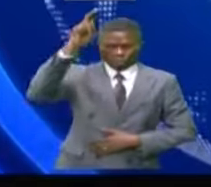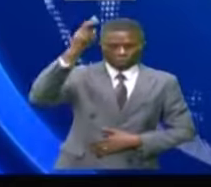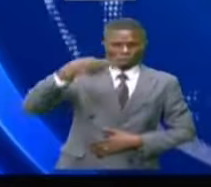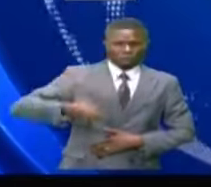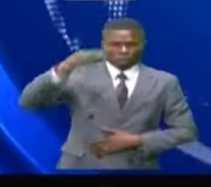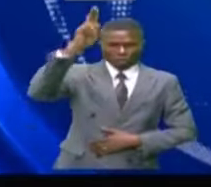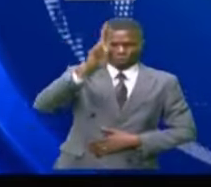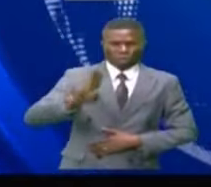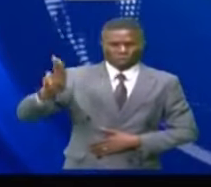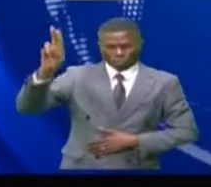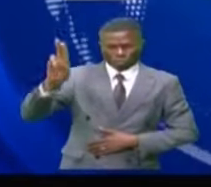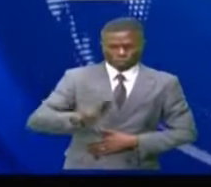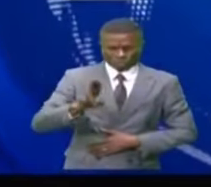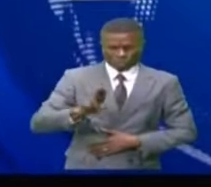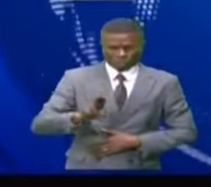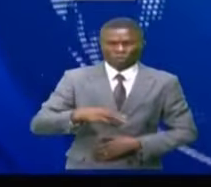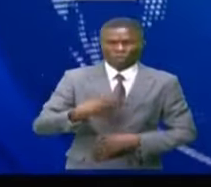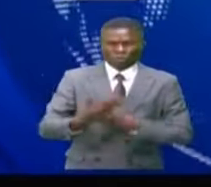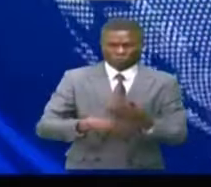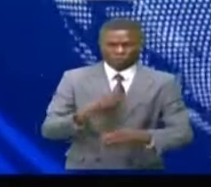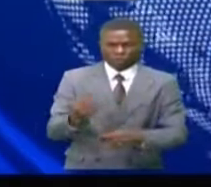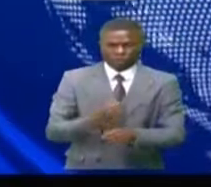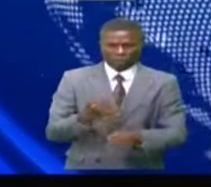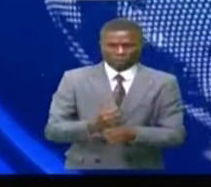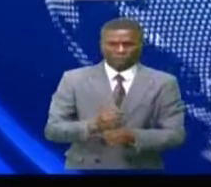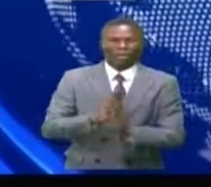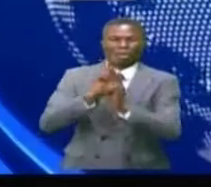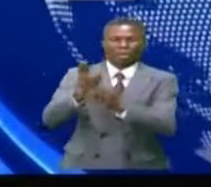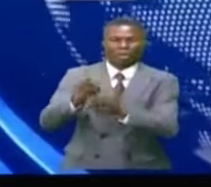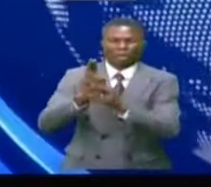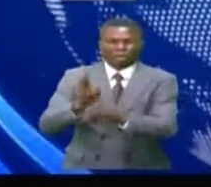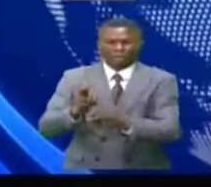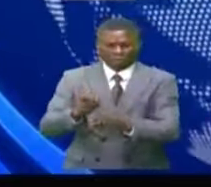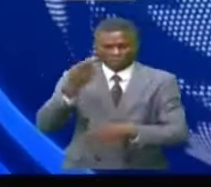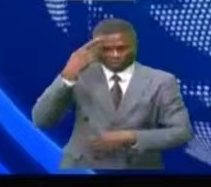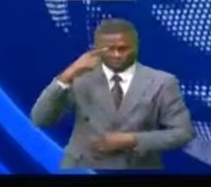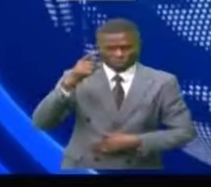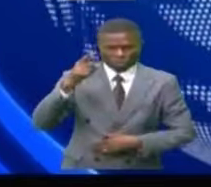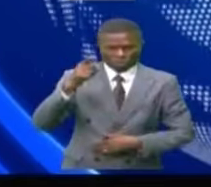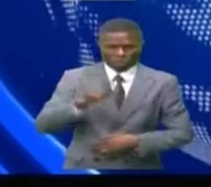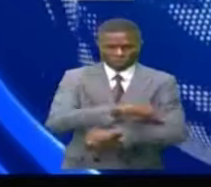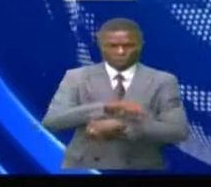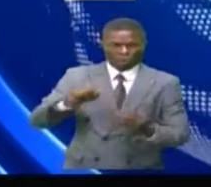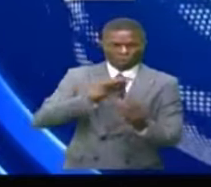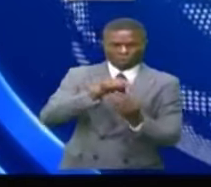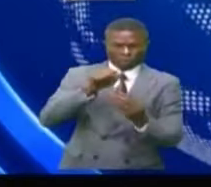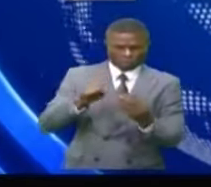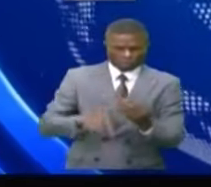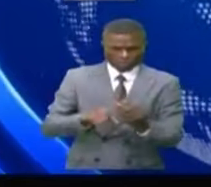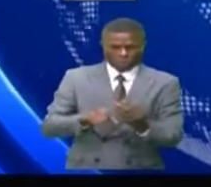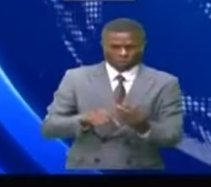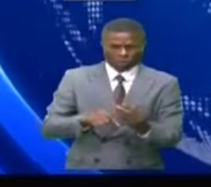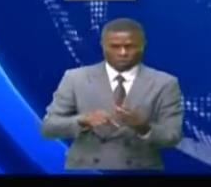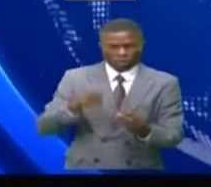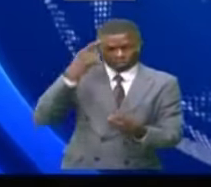s'est acquittée de son devoir de recevabilité envers la Cour de comptes en déposant